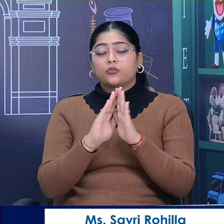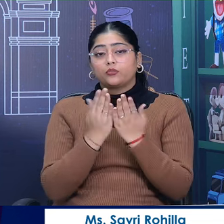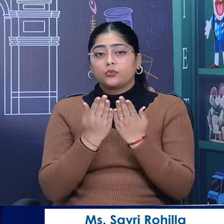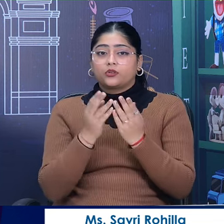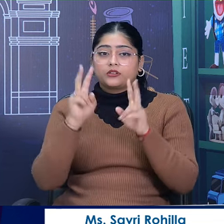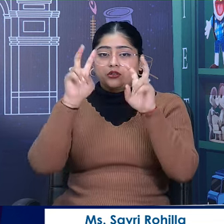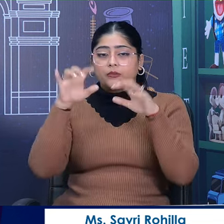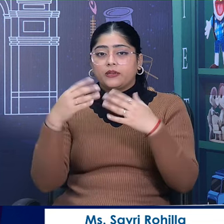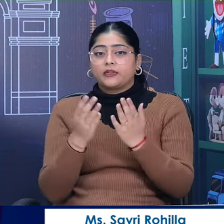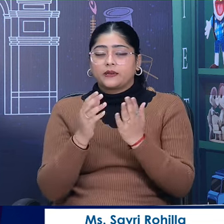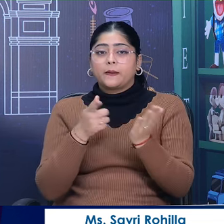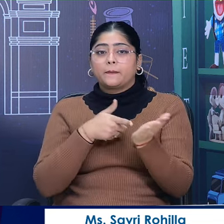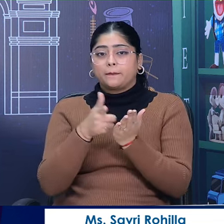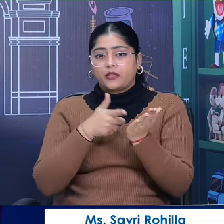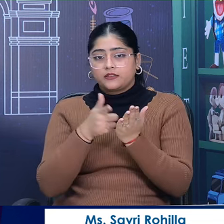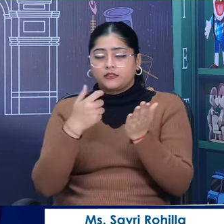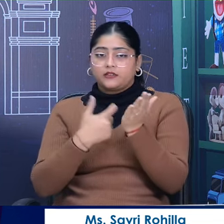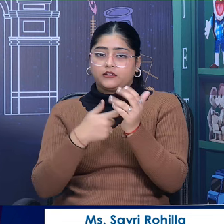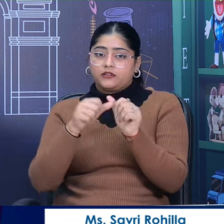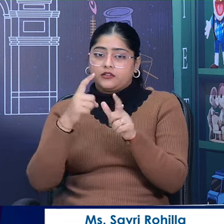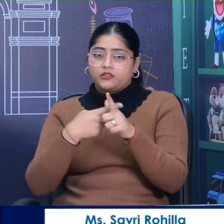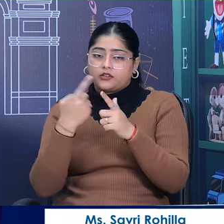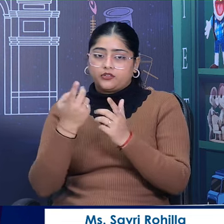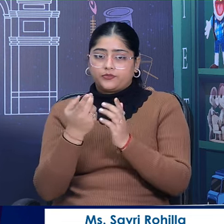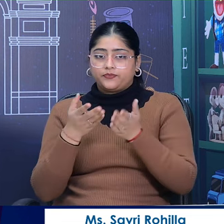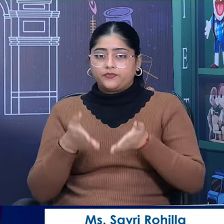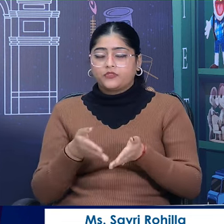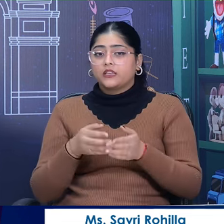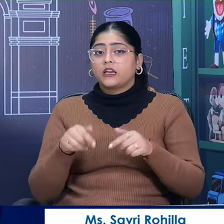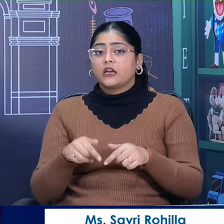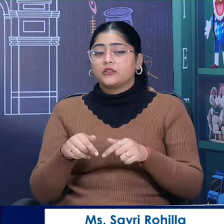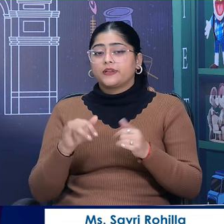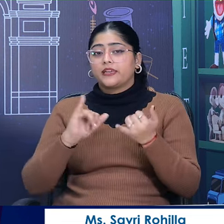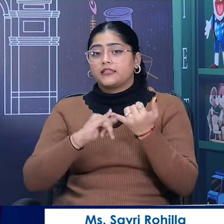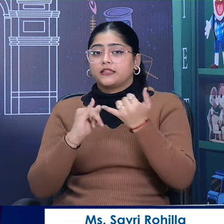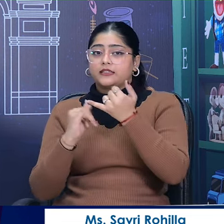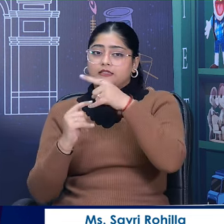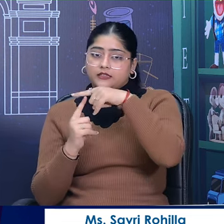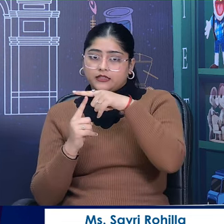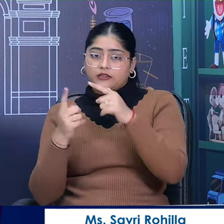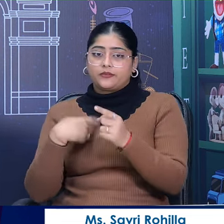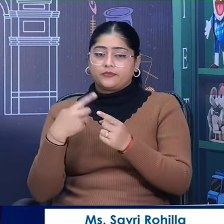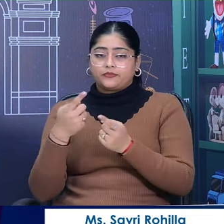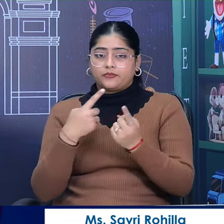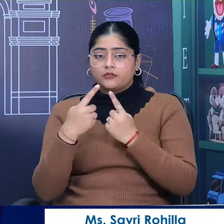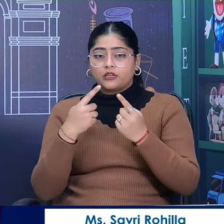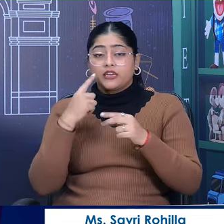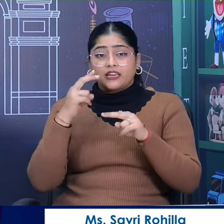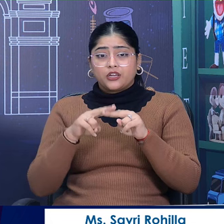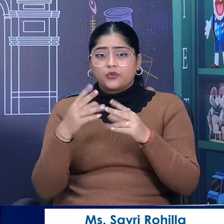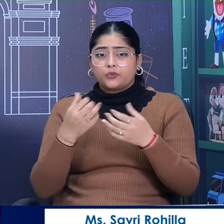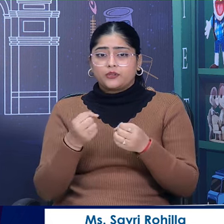राज तो आप सभी पंचायती राज जो हमारा सोशल साइंस का विषय है इससे जुड़े कोई भी प्रश्न हमसे पूछना चाहे तो बे